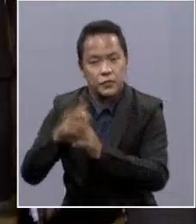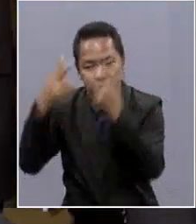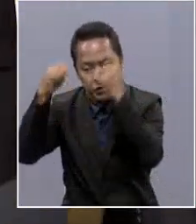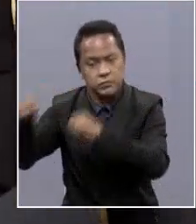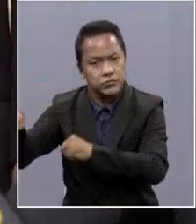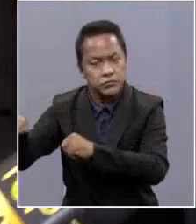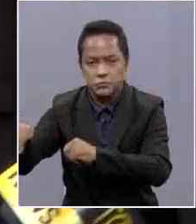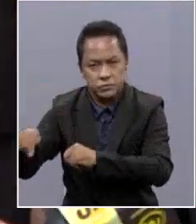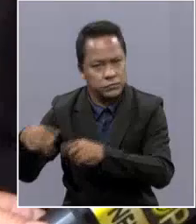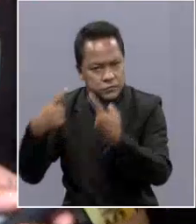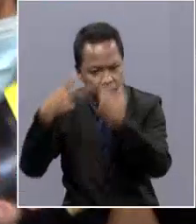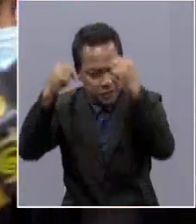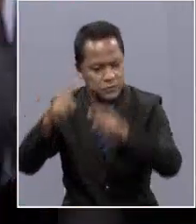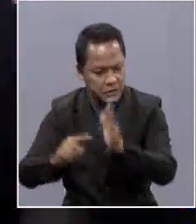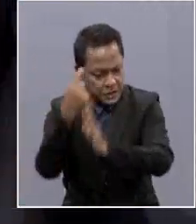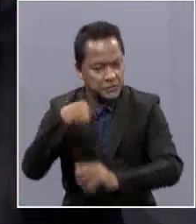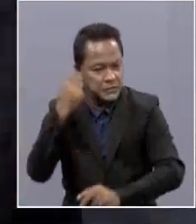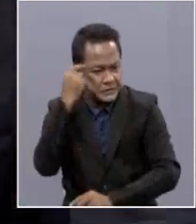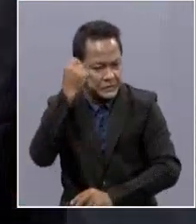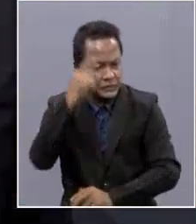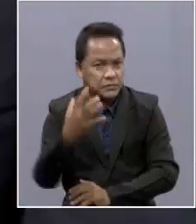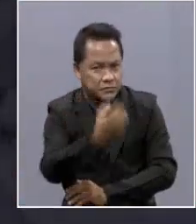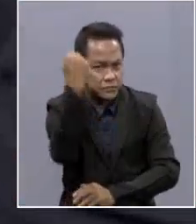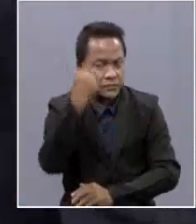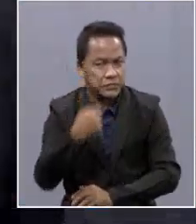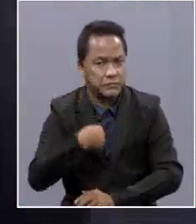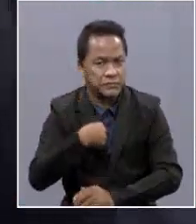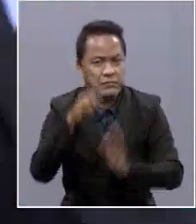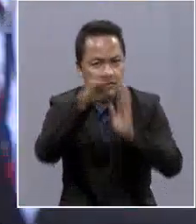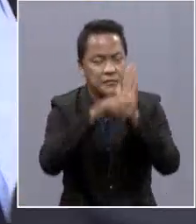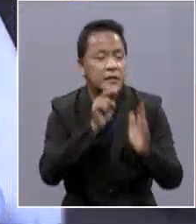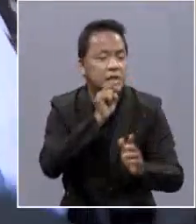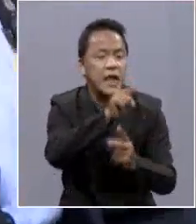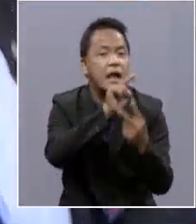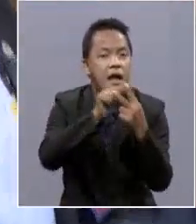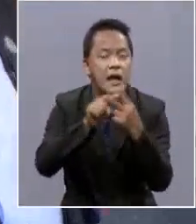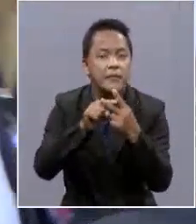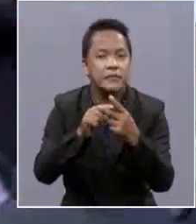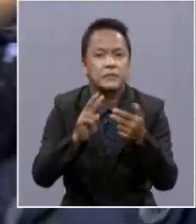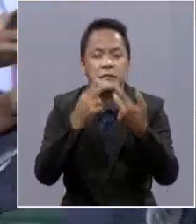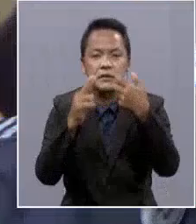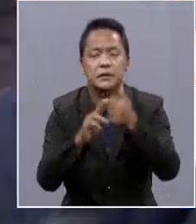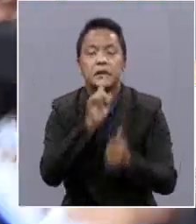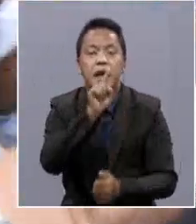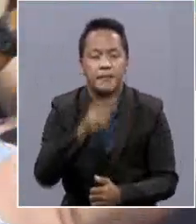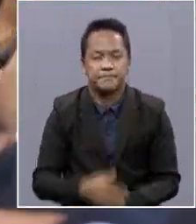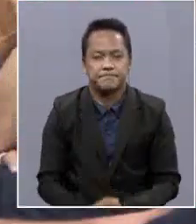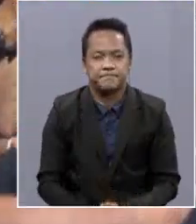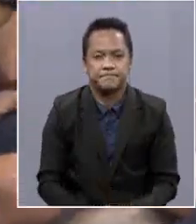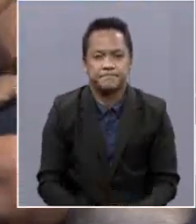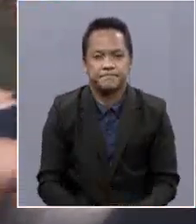นายกก็บอกว่าเฮ้ยนายกเป็นคนริเริ่มเป็นคนต้นคิดไอเดียนี้เมื่อวานก็ถาม 2คำถามเลยเอาบิ๊กป้อมตอบว่ายังไงเดี๋ยวไปลองฟังกัน